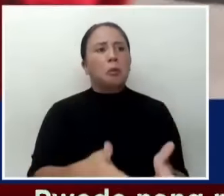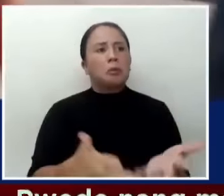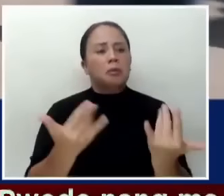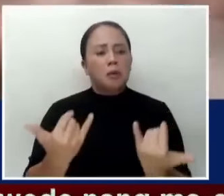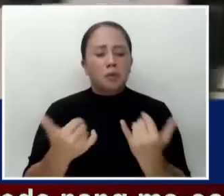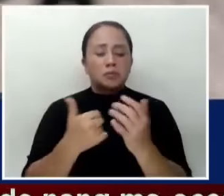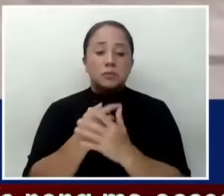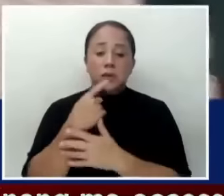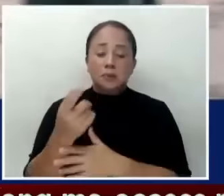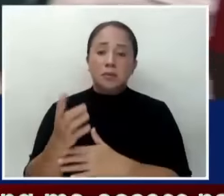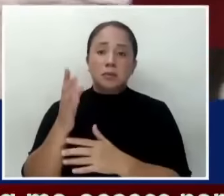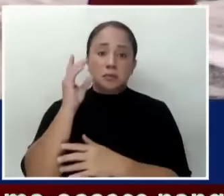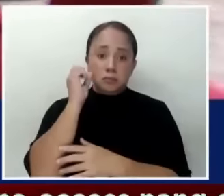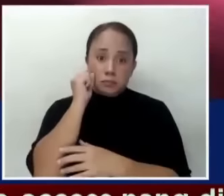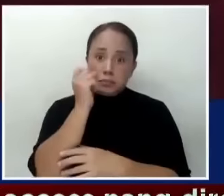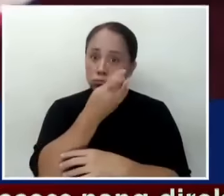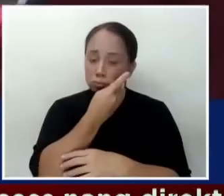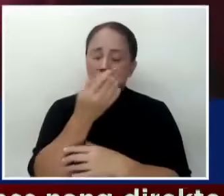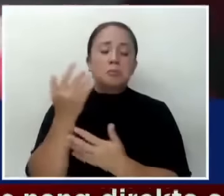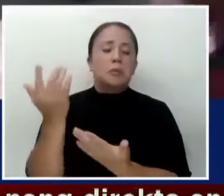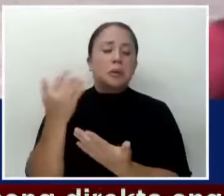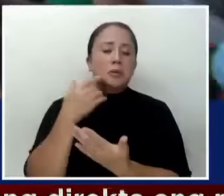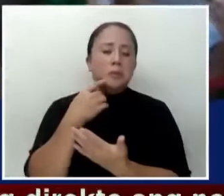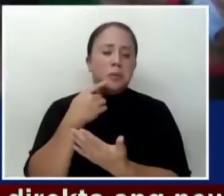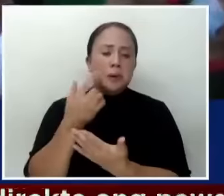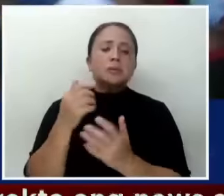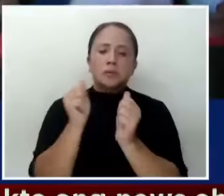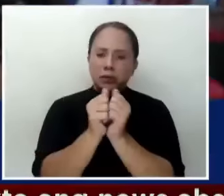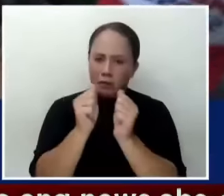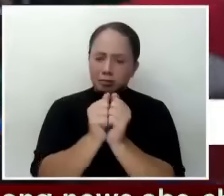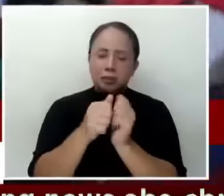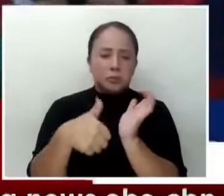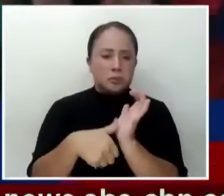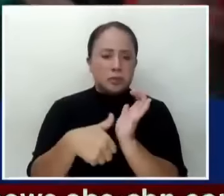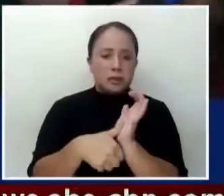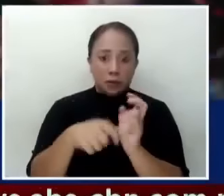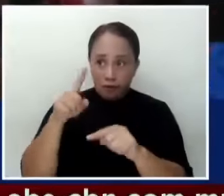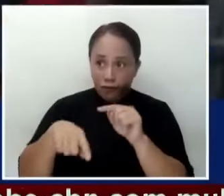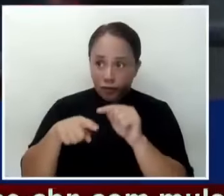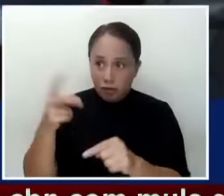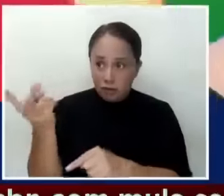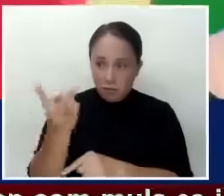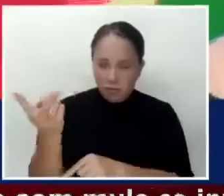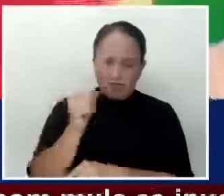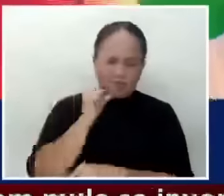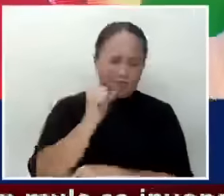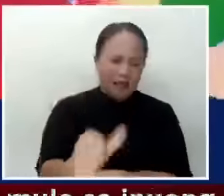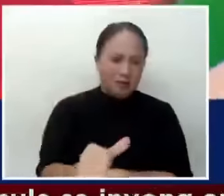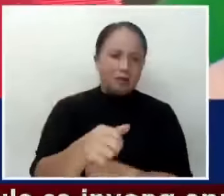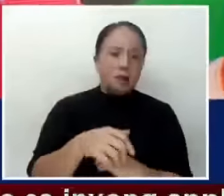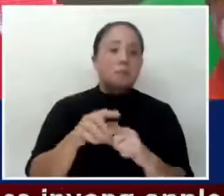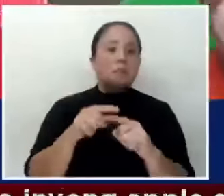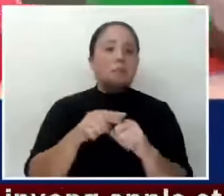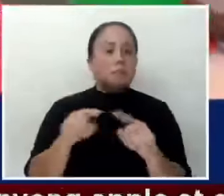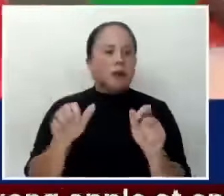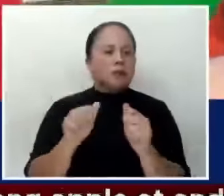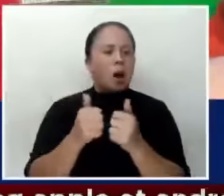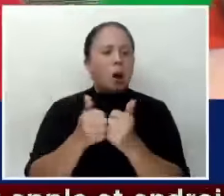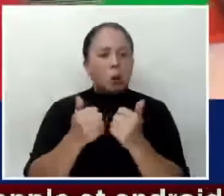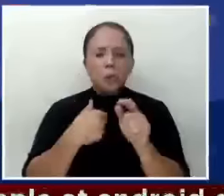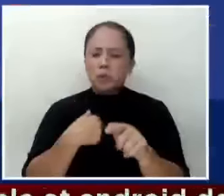ni Duterte, kahit pa magkatambal sila sa nakaraang halalan, hindi naman sila naging magkaibigan ni Marcos. Pero paano ba siya nakumbinsing